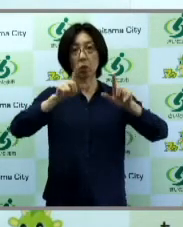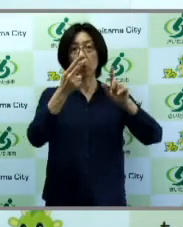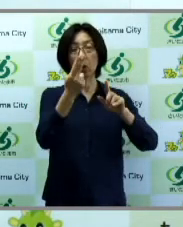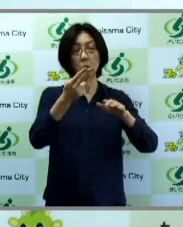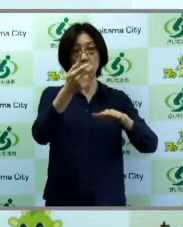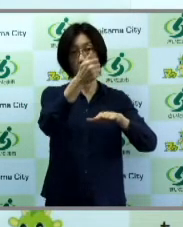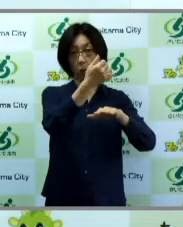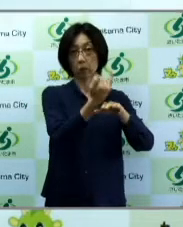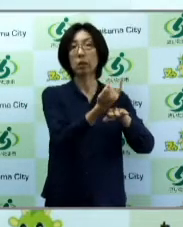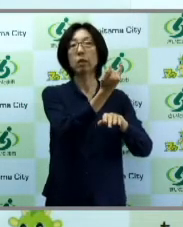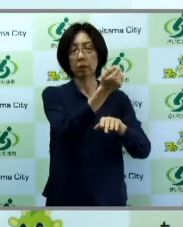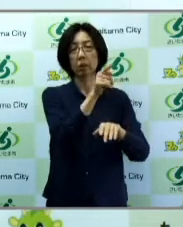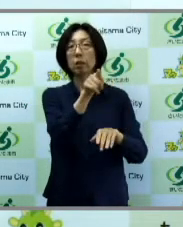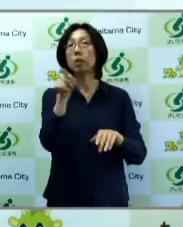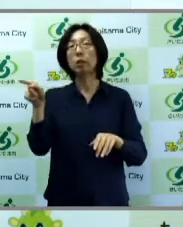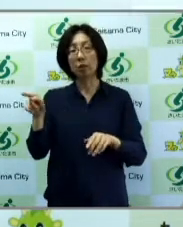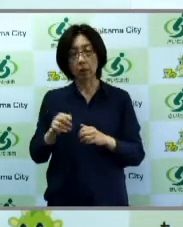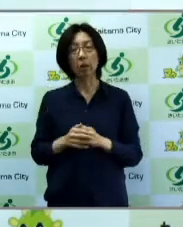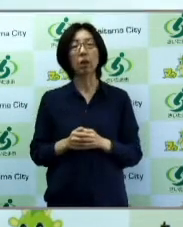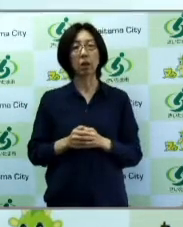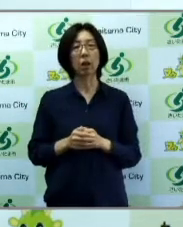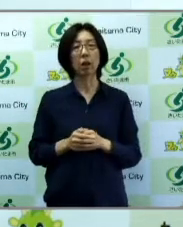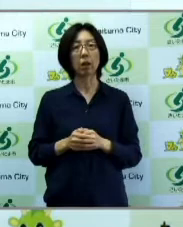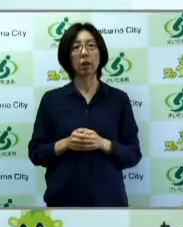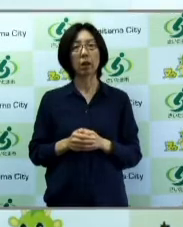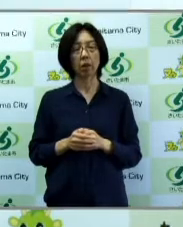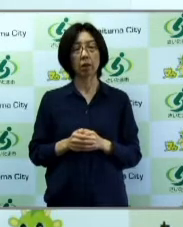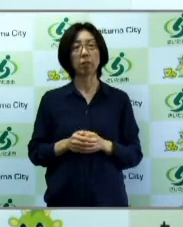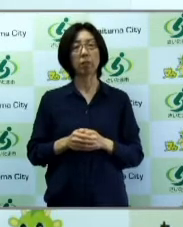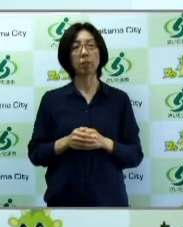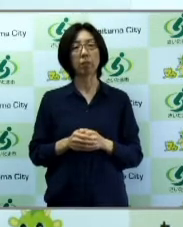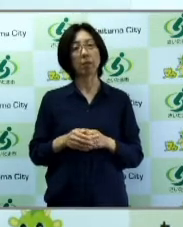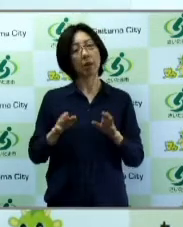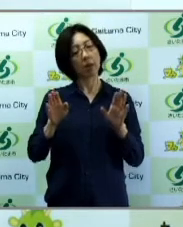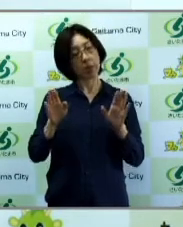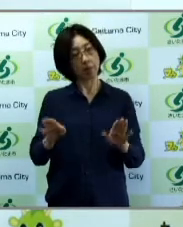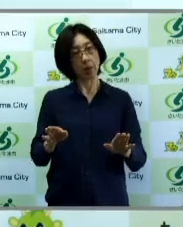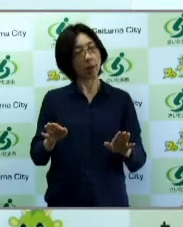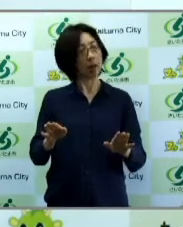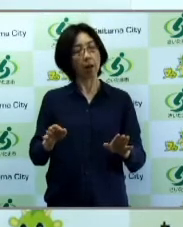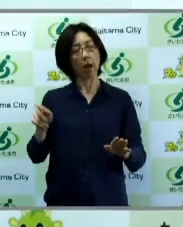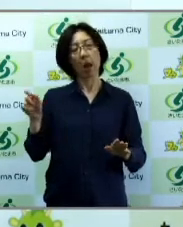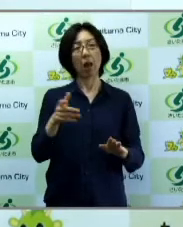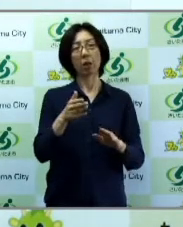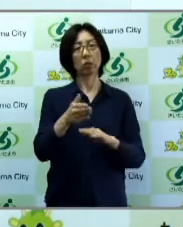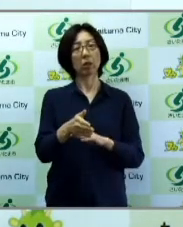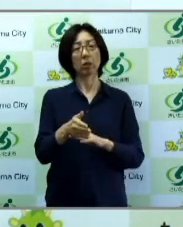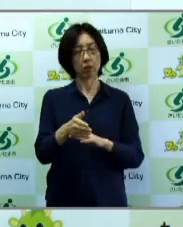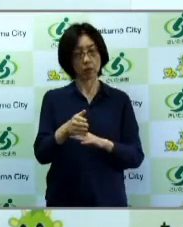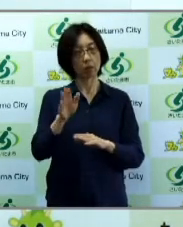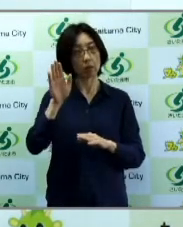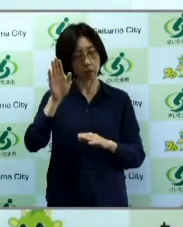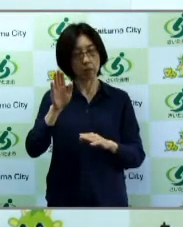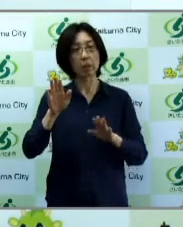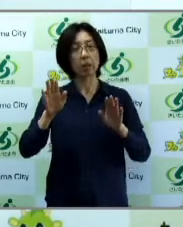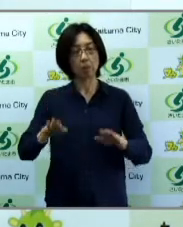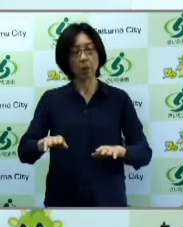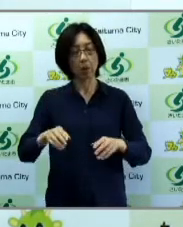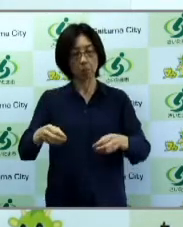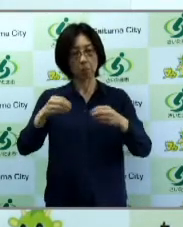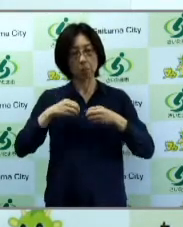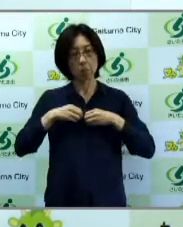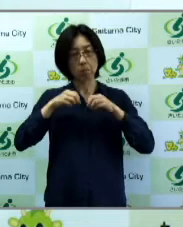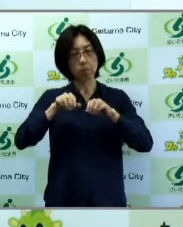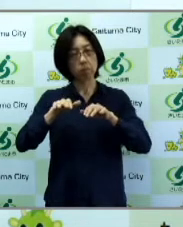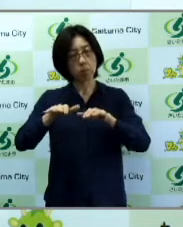その具体的にですね、今じゃないとかですね、もっと感染者が減った時期にとかですね、あるい